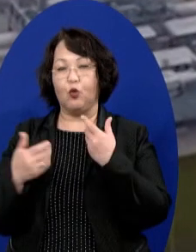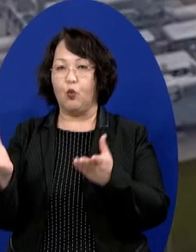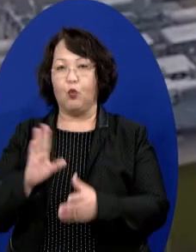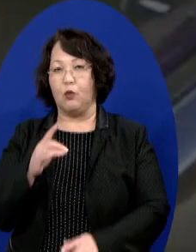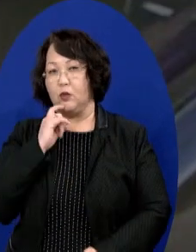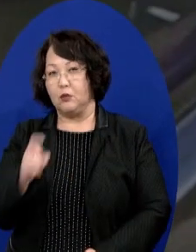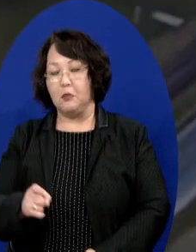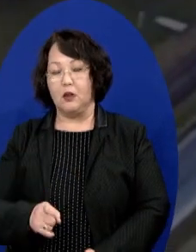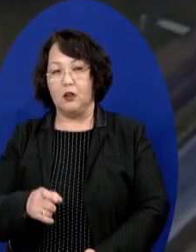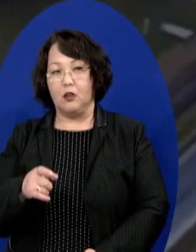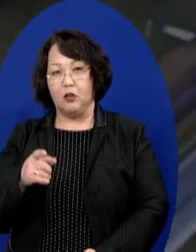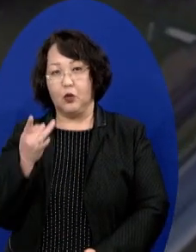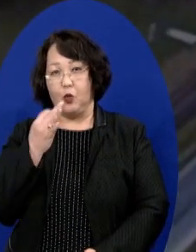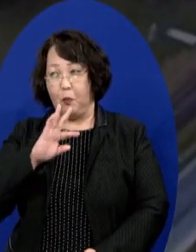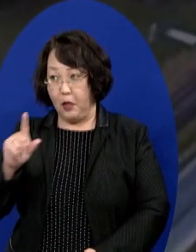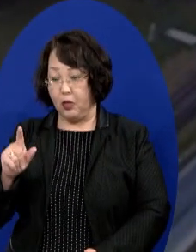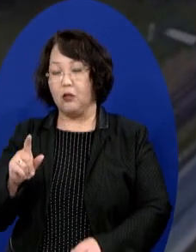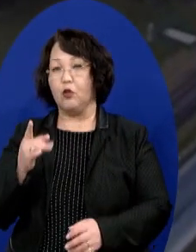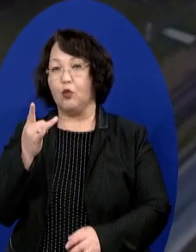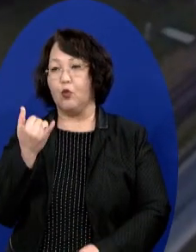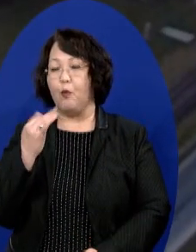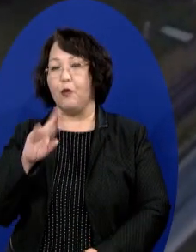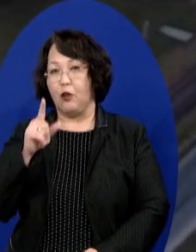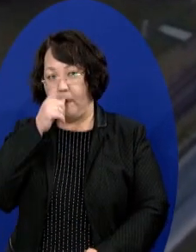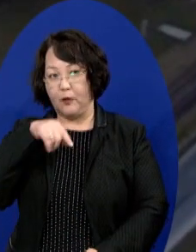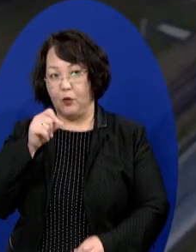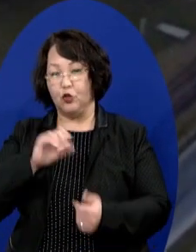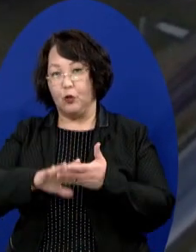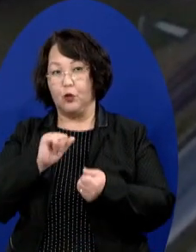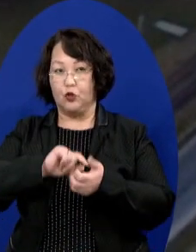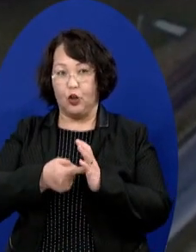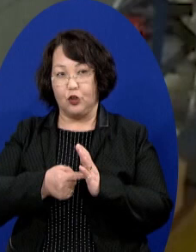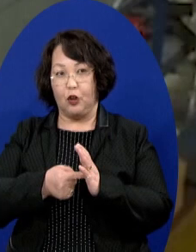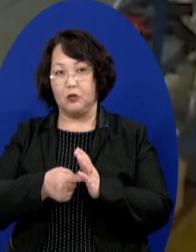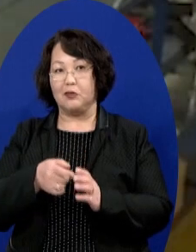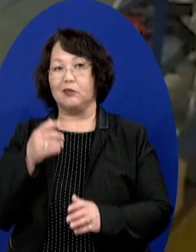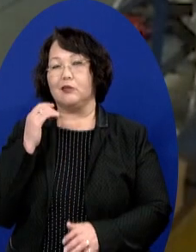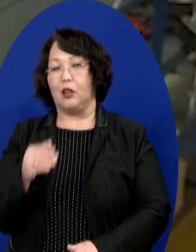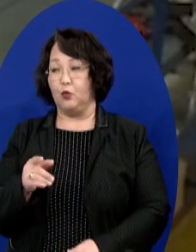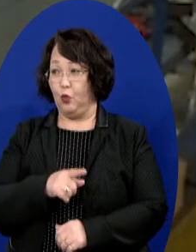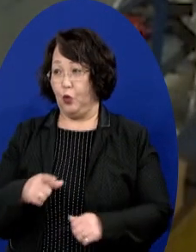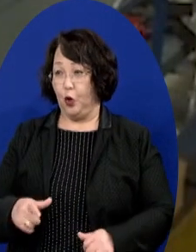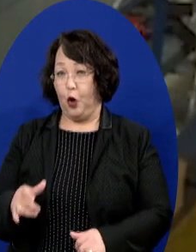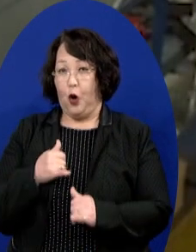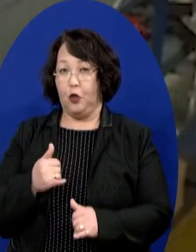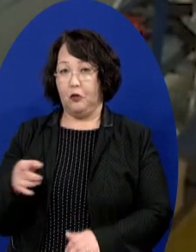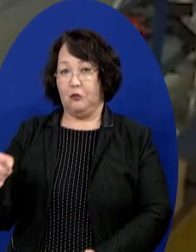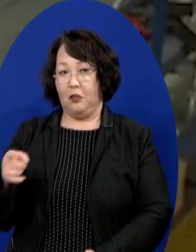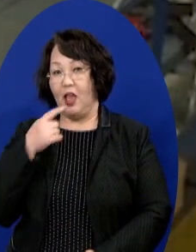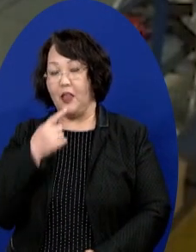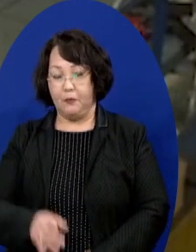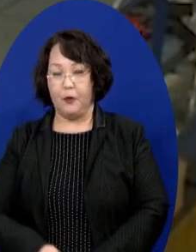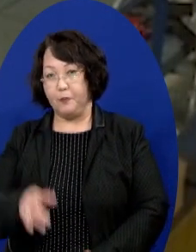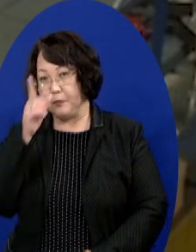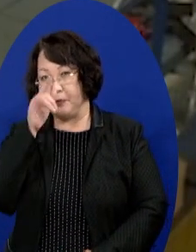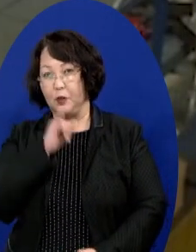улс орнууд рублээр төлбөр тооцоогоо хийхээс татгалзаж байгаа нь өөрсдөд нь хохиролтой гэж мэдгдсэнийг ТАСС уламжилсан байна. За Орос нөхөрсөг